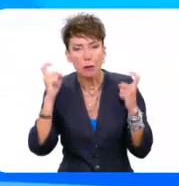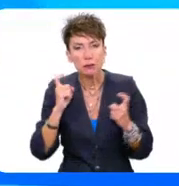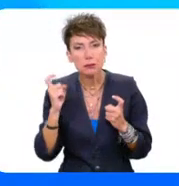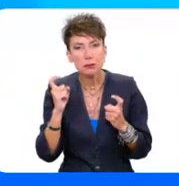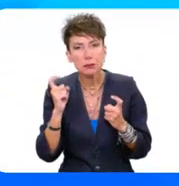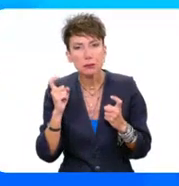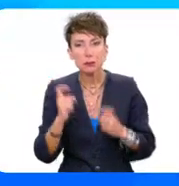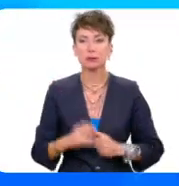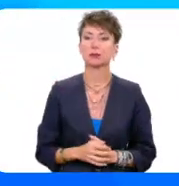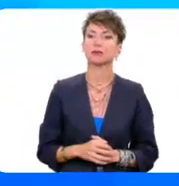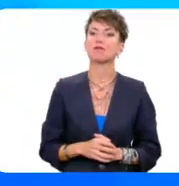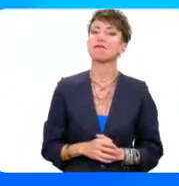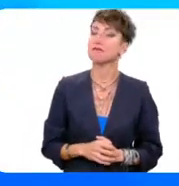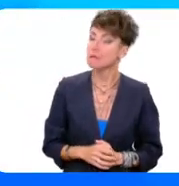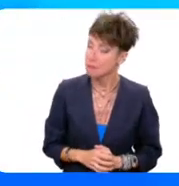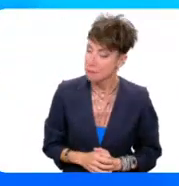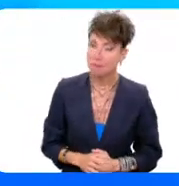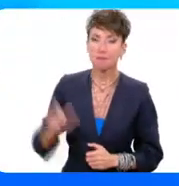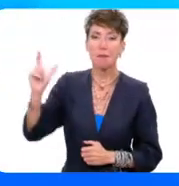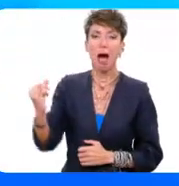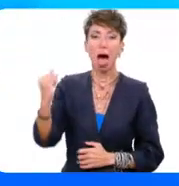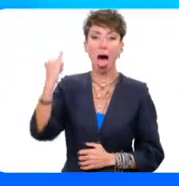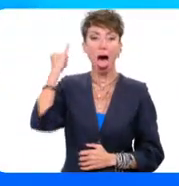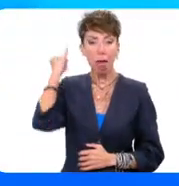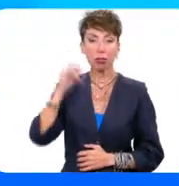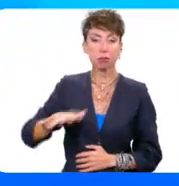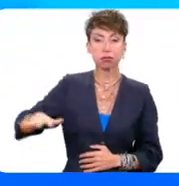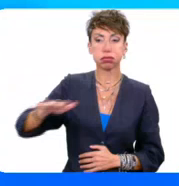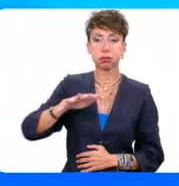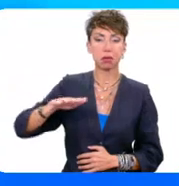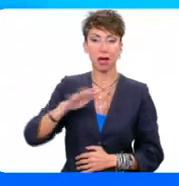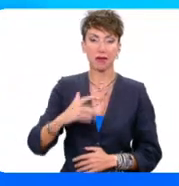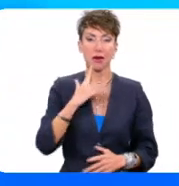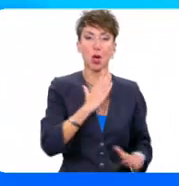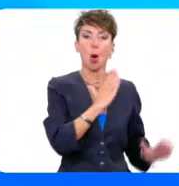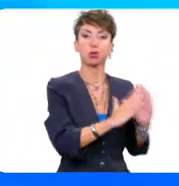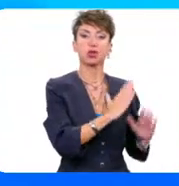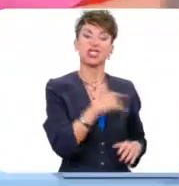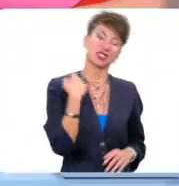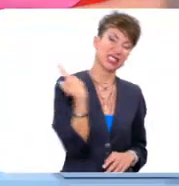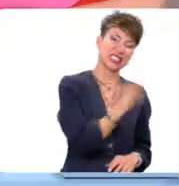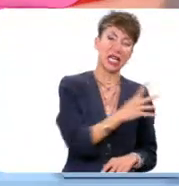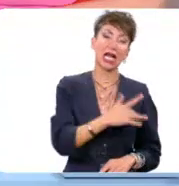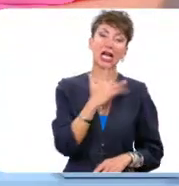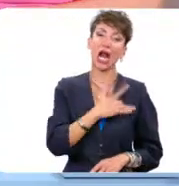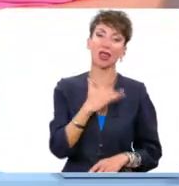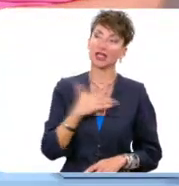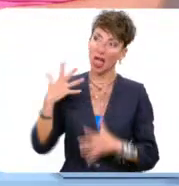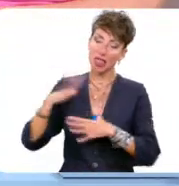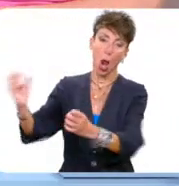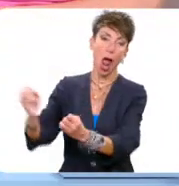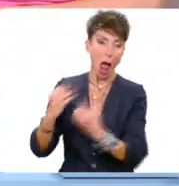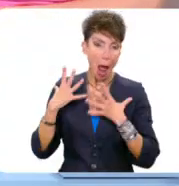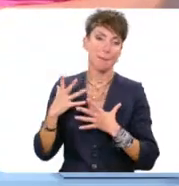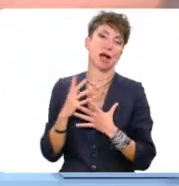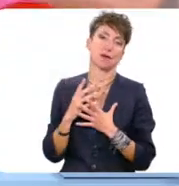θα καλησπερίζω τον κύριο κώστα νούσιος αντιπεριφερειάρχη της καρδίτσας καλησπέρα σας καλησπέρα κυρία στεφανίδου καλησπέρα